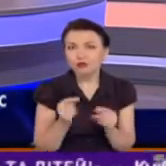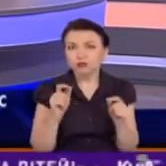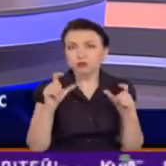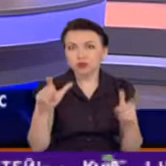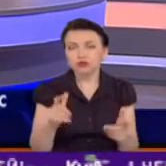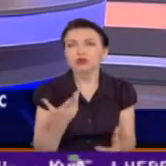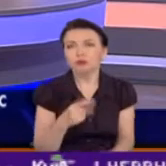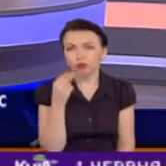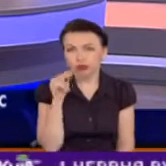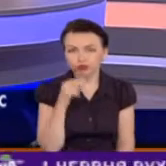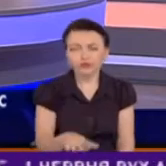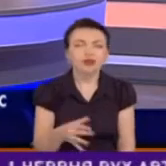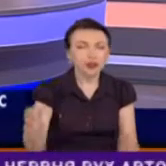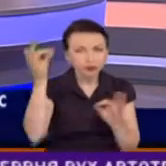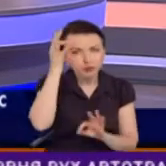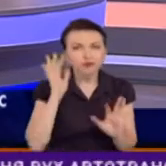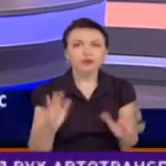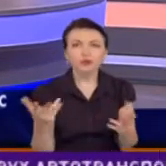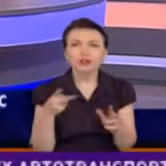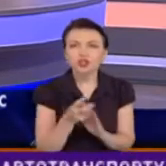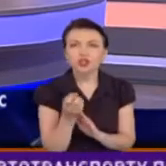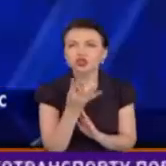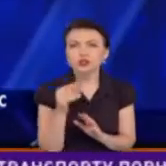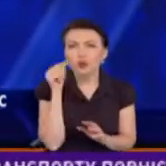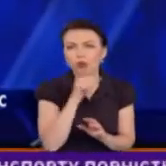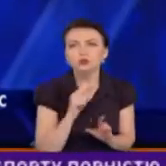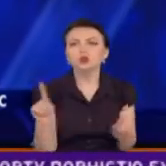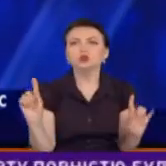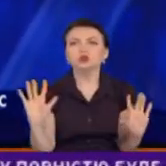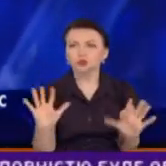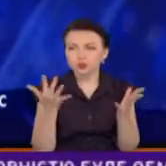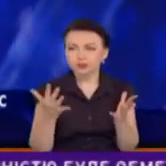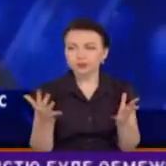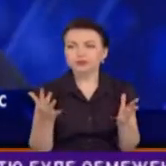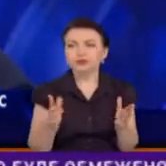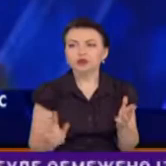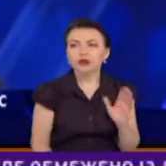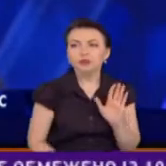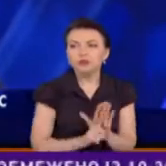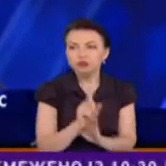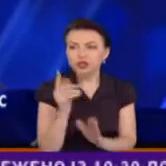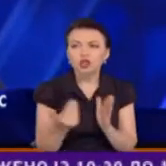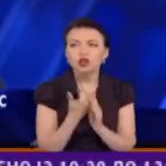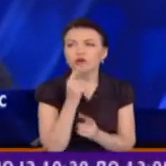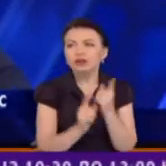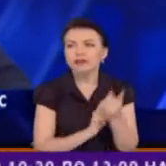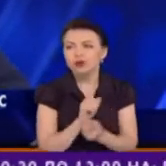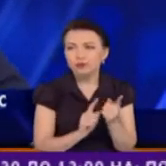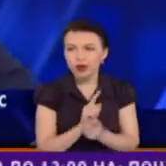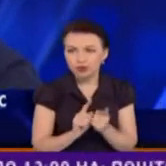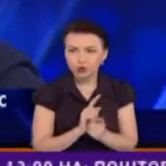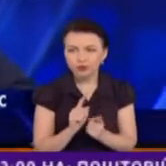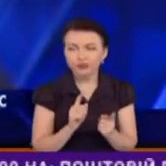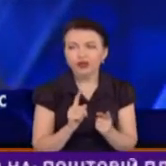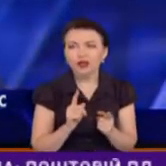Давайте пригадаємо, що відбулося в 2014 році. Прийшли нові реформатори. Демократична влада? Да,